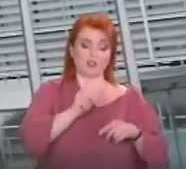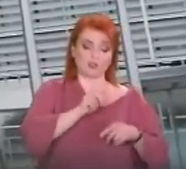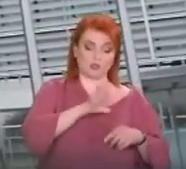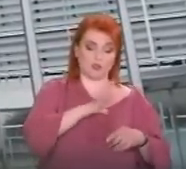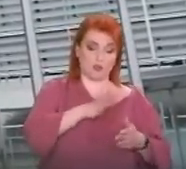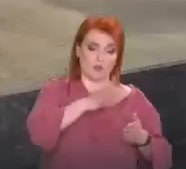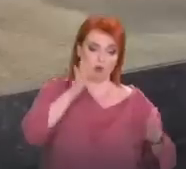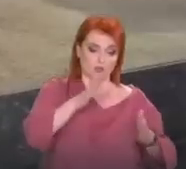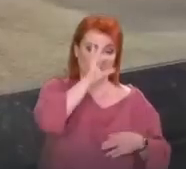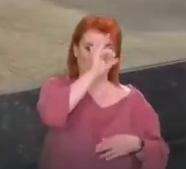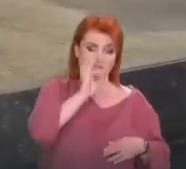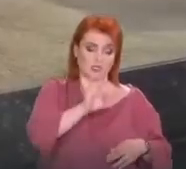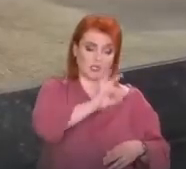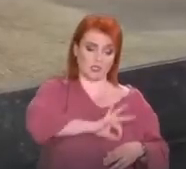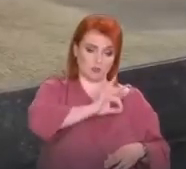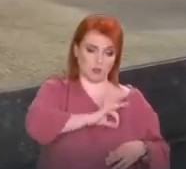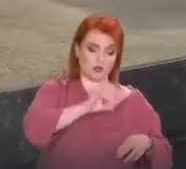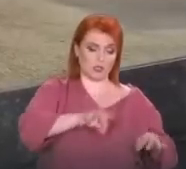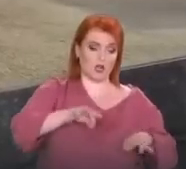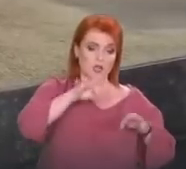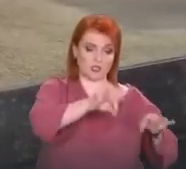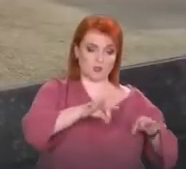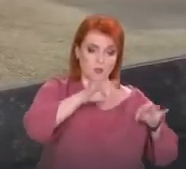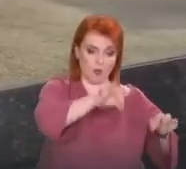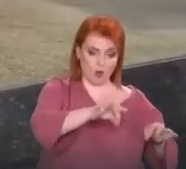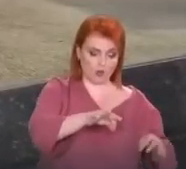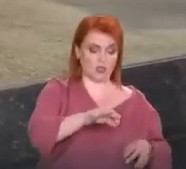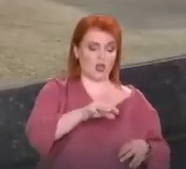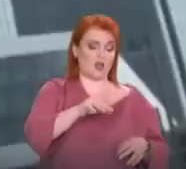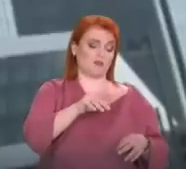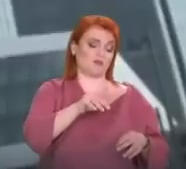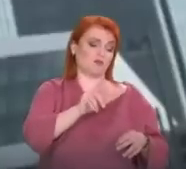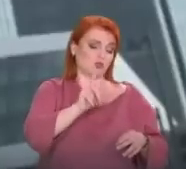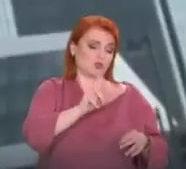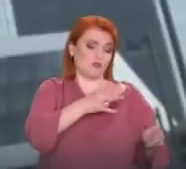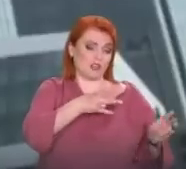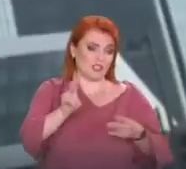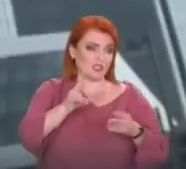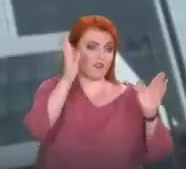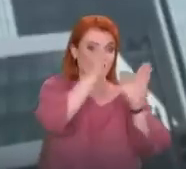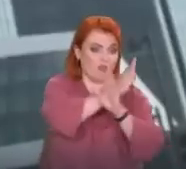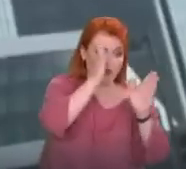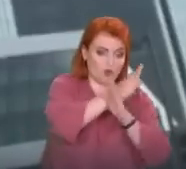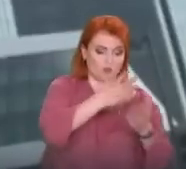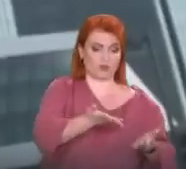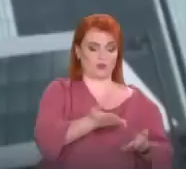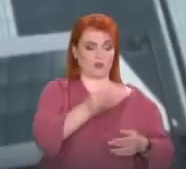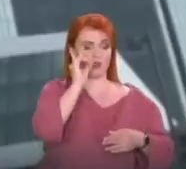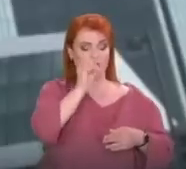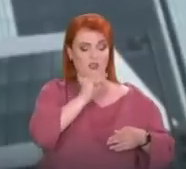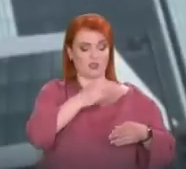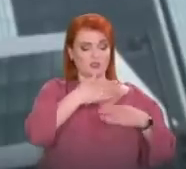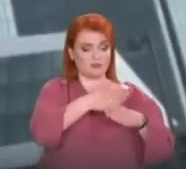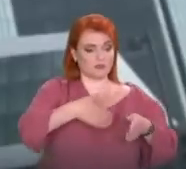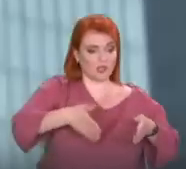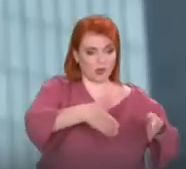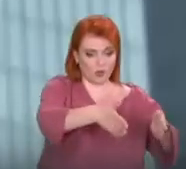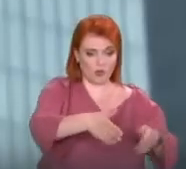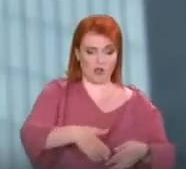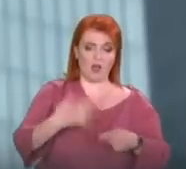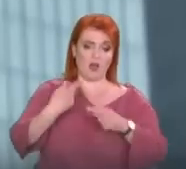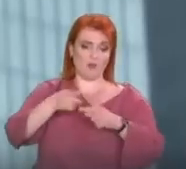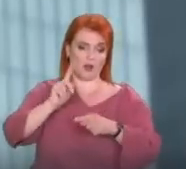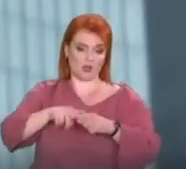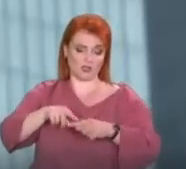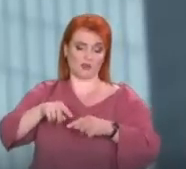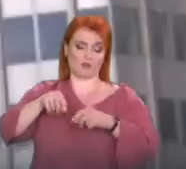20 de milioane de euro de la Comisia Europeană și un credit de 23 de milioane de euro de la BERD. Lilia Dabija a mai spus că în prezent au